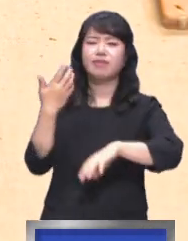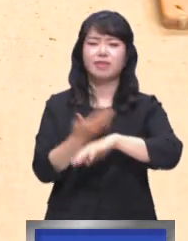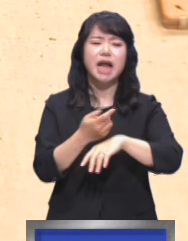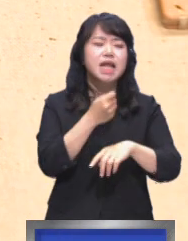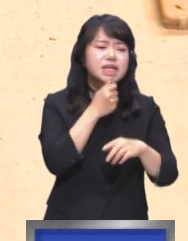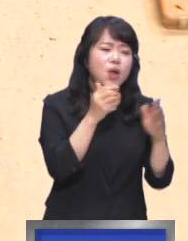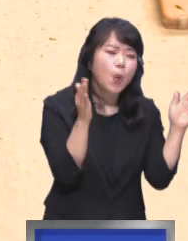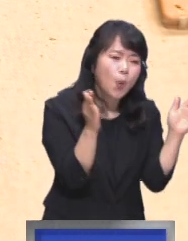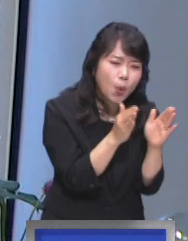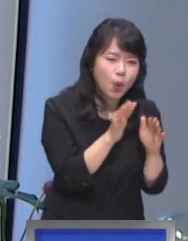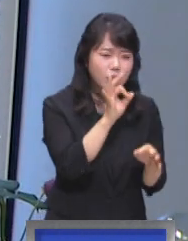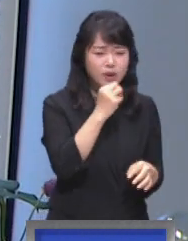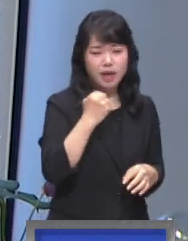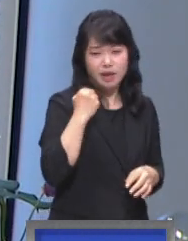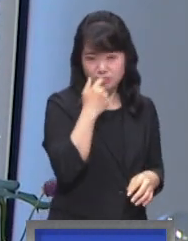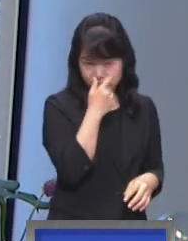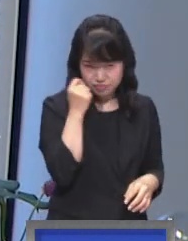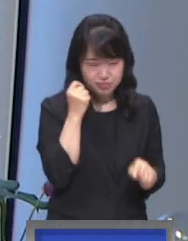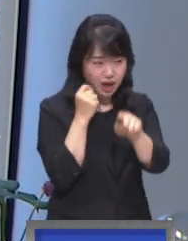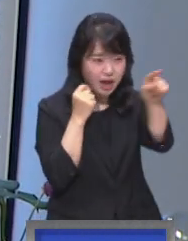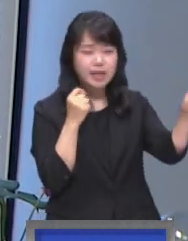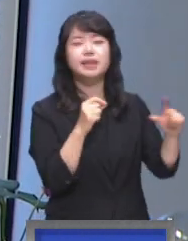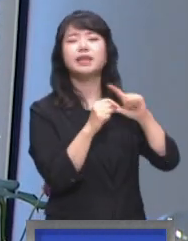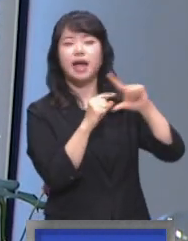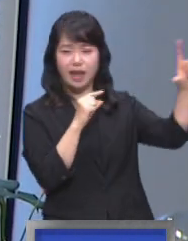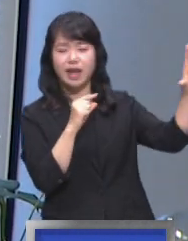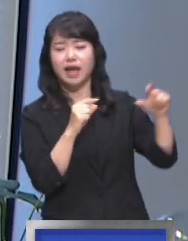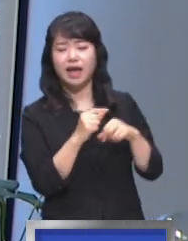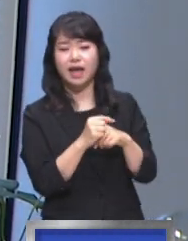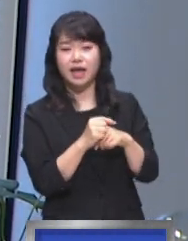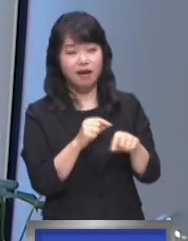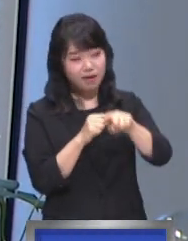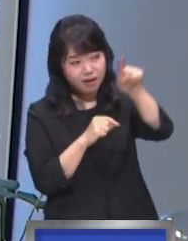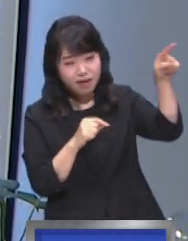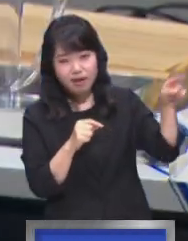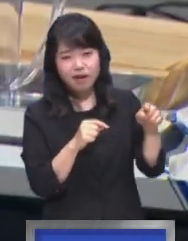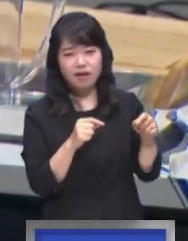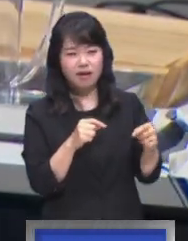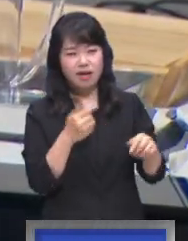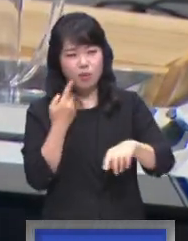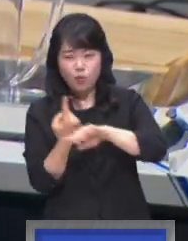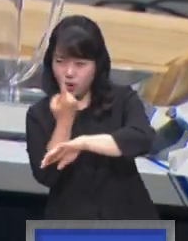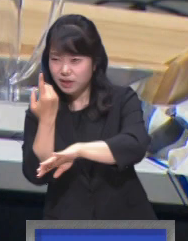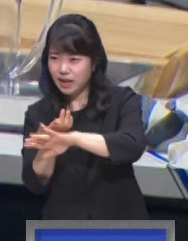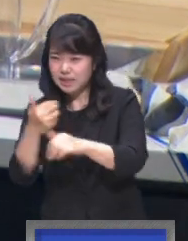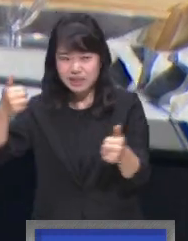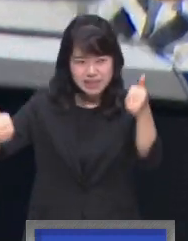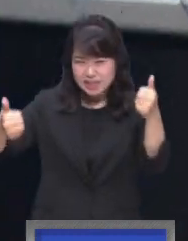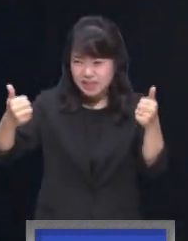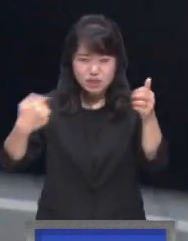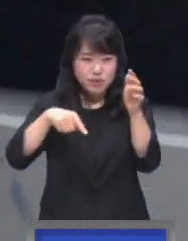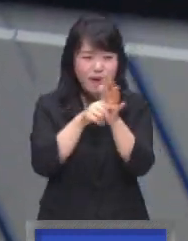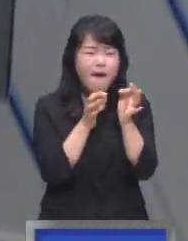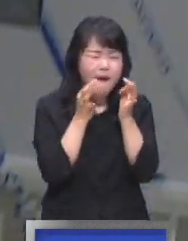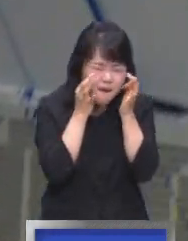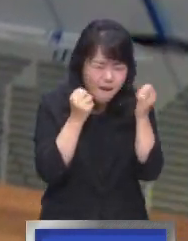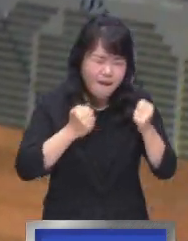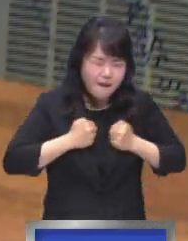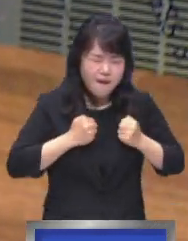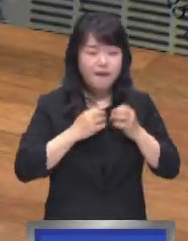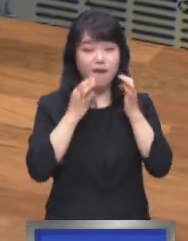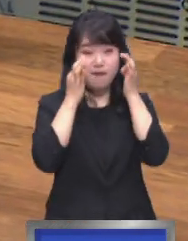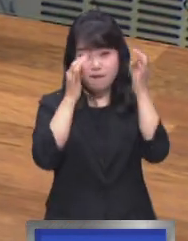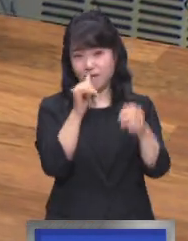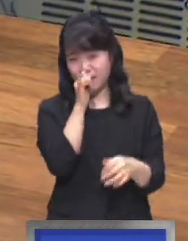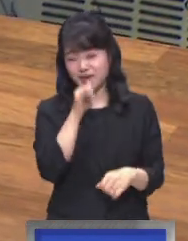작고 자본력이 부족한 경우가 많습니다. 그렇다 보니까 경쟁력을 확보하기 위해서 많은 노력들이